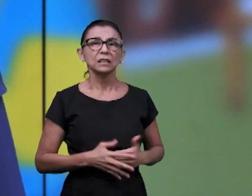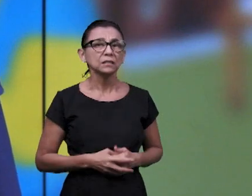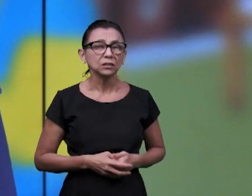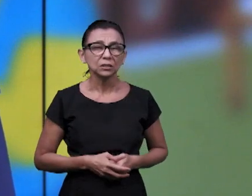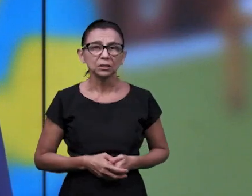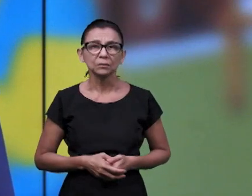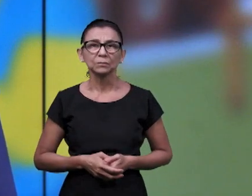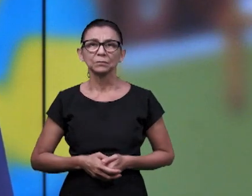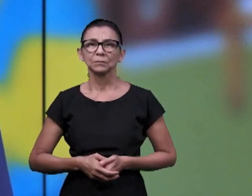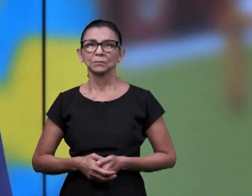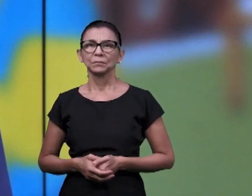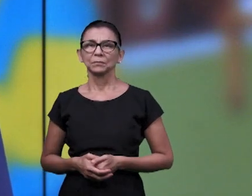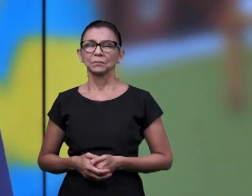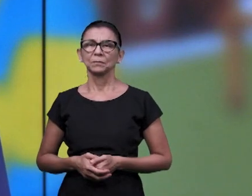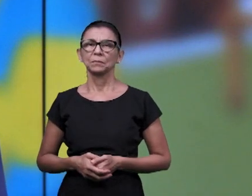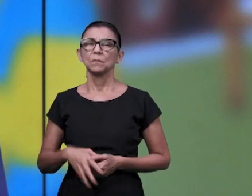ici